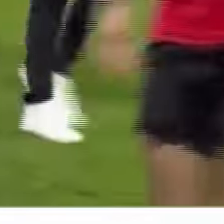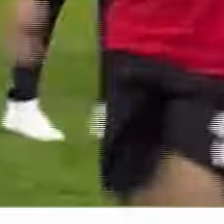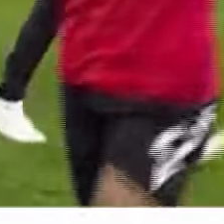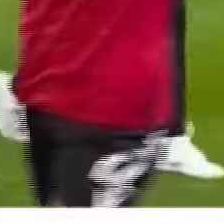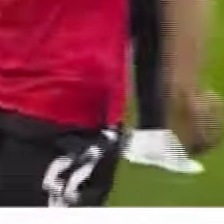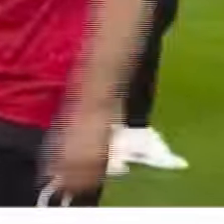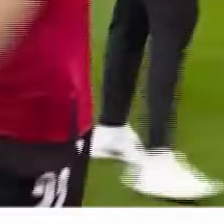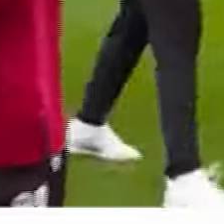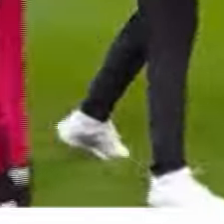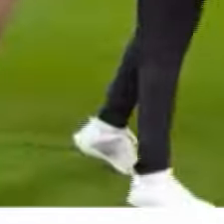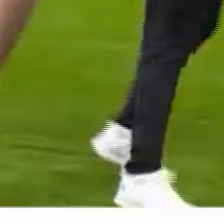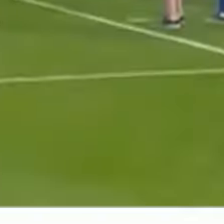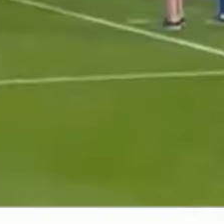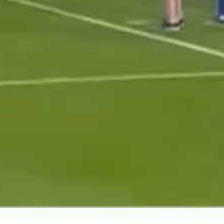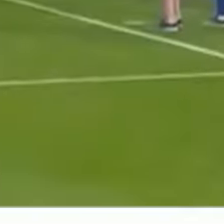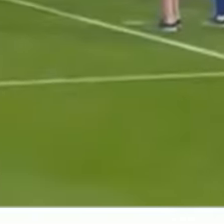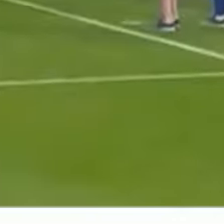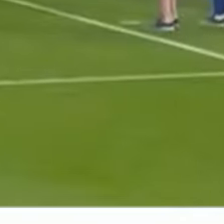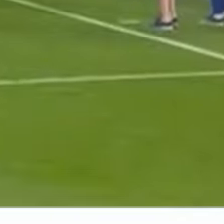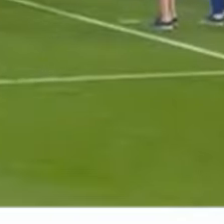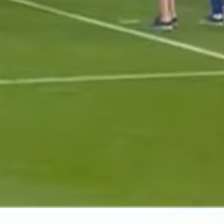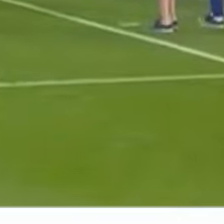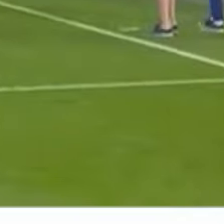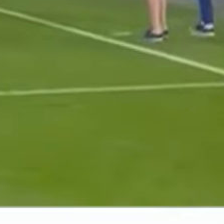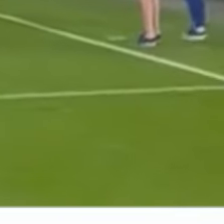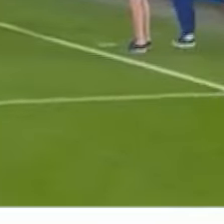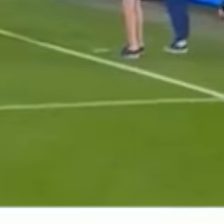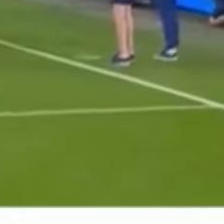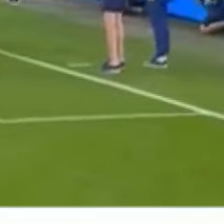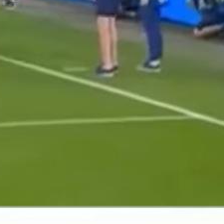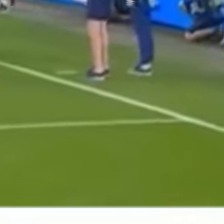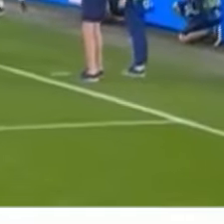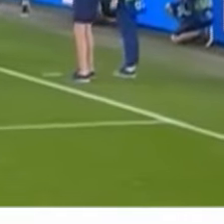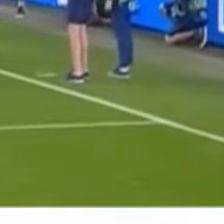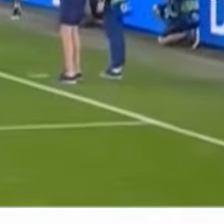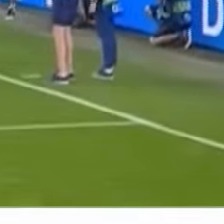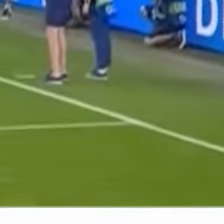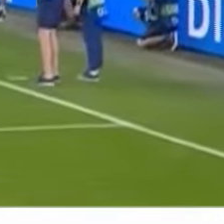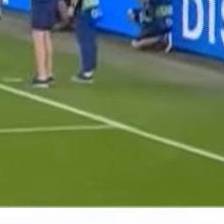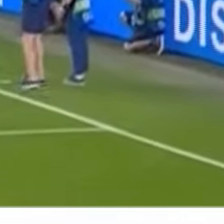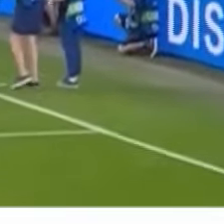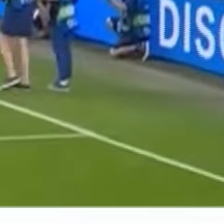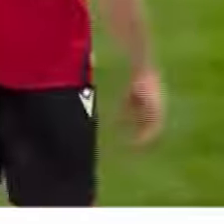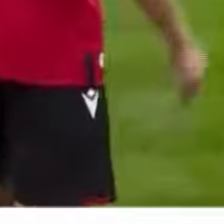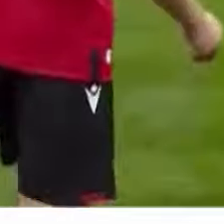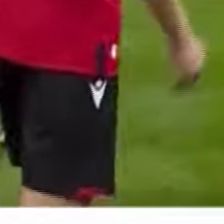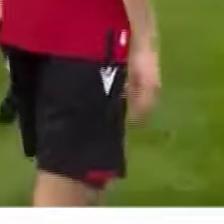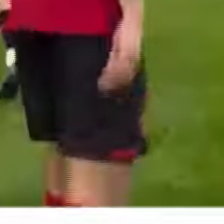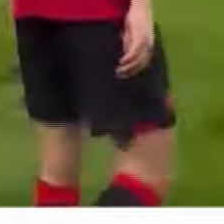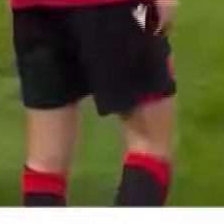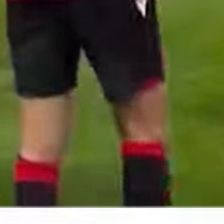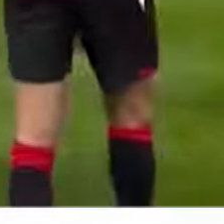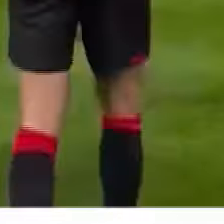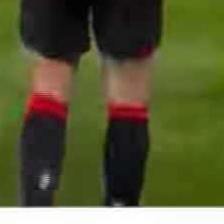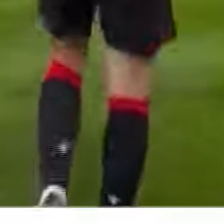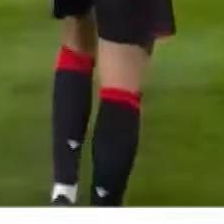არ განელებულა ემოციები, რაც ფეხბურთის სტაჟიან თუ ახალბედა ფანებში მოიტანა ნაკრების თავბრუ დამხოლმა წარმატებამ